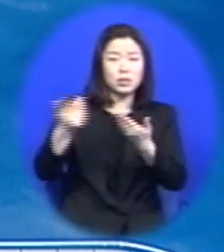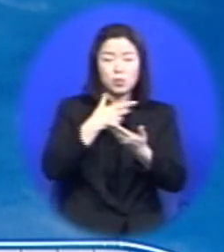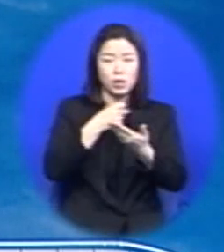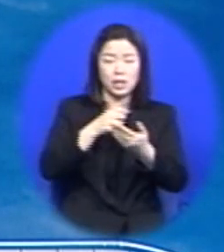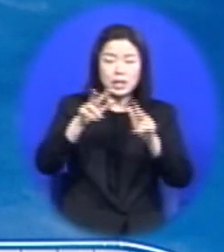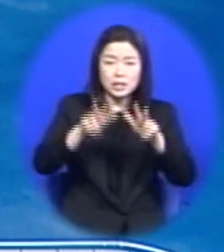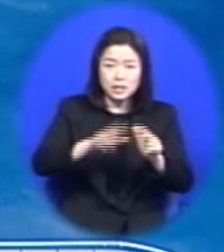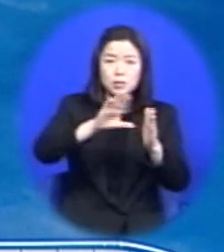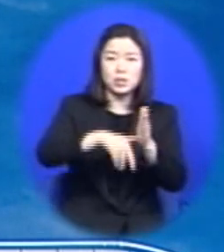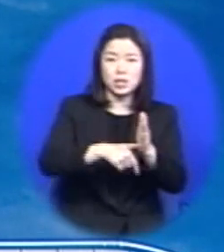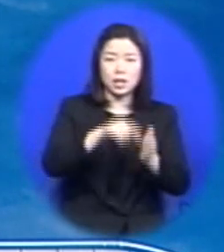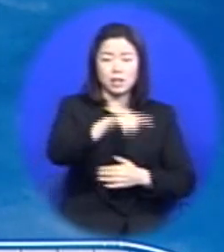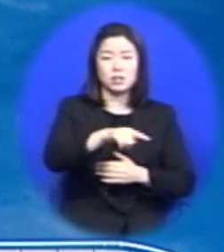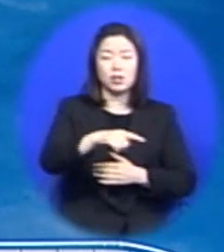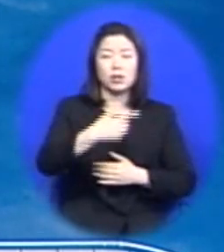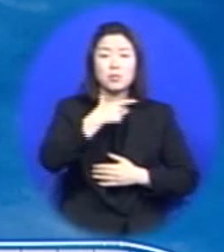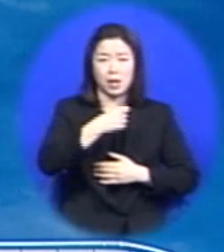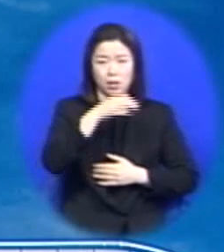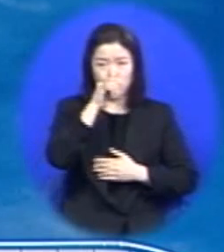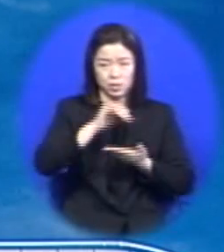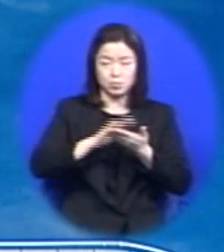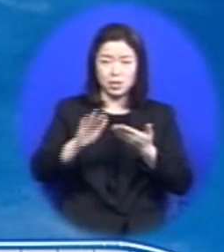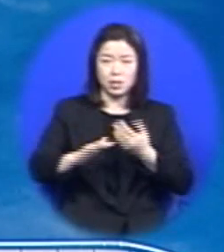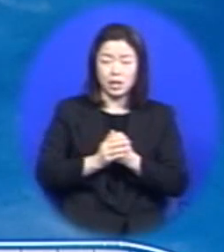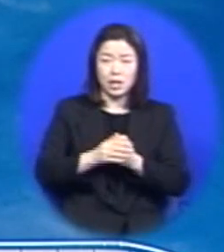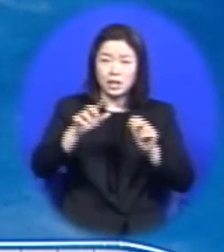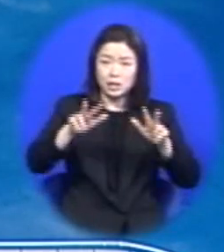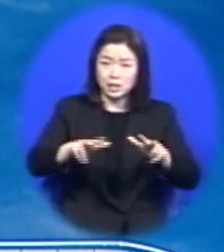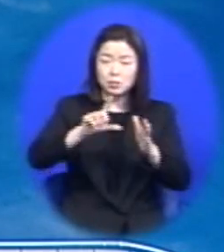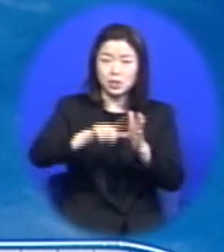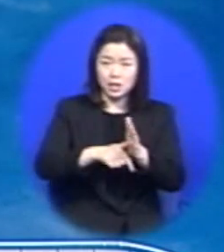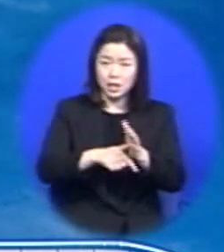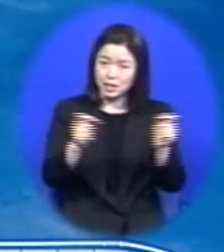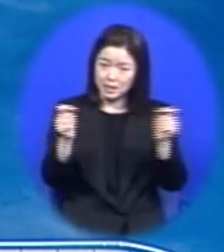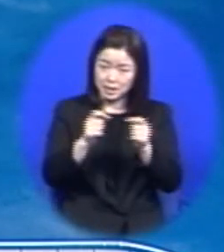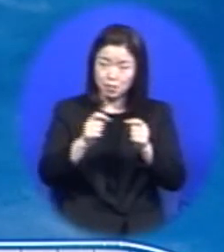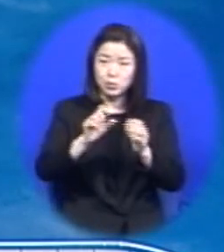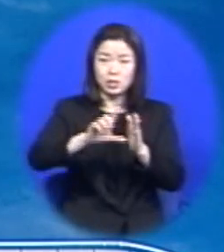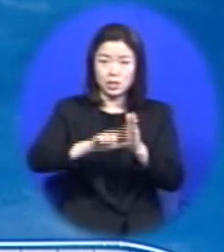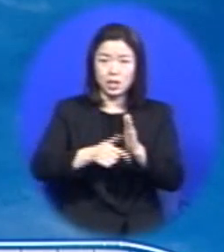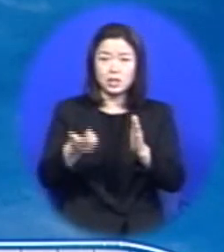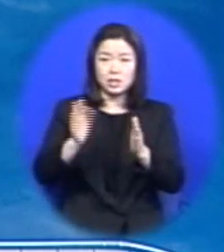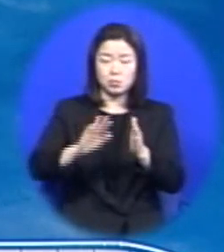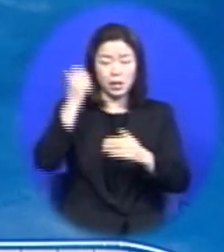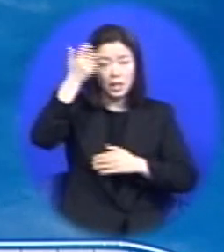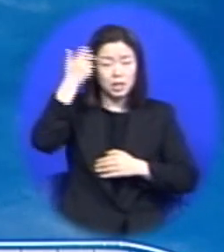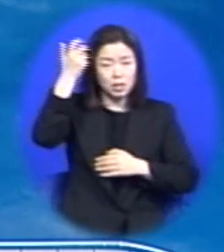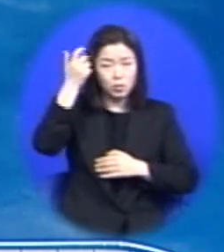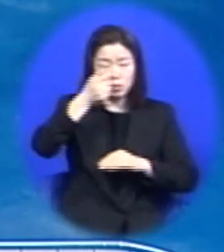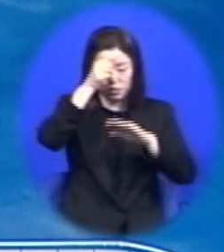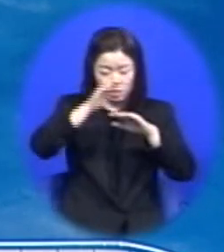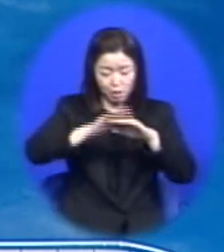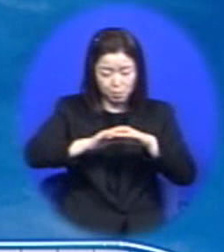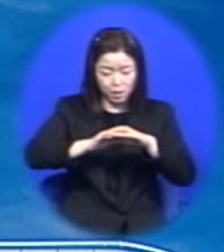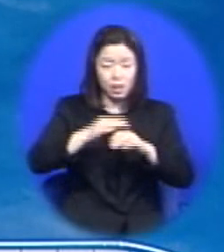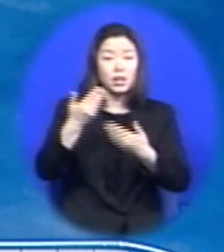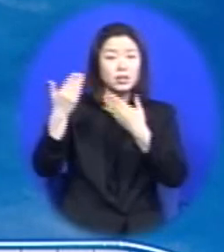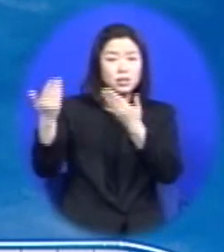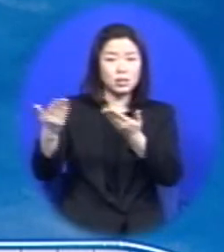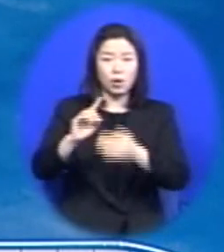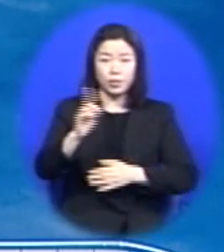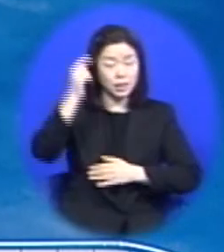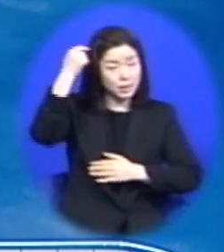있어요. 저는 오늘 이 시간 여러분에게 아주 짧은 시간이지만 영으로 예배하는 것에 대한 어떤